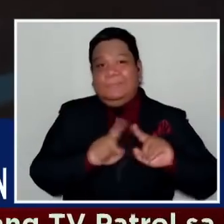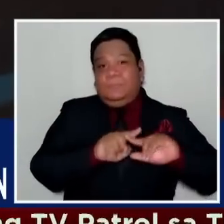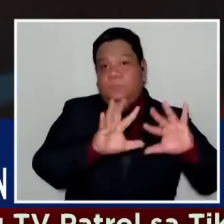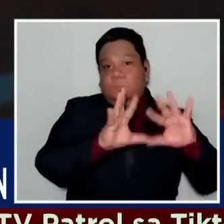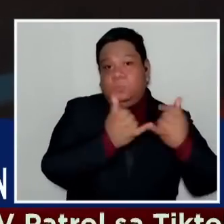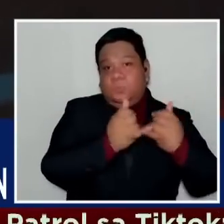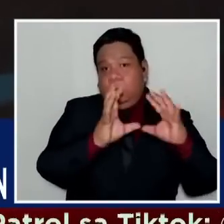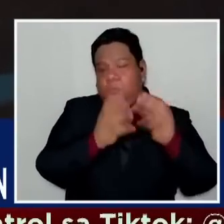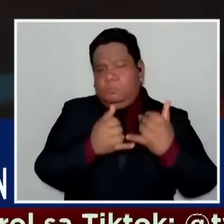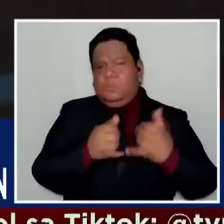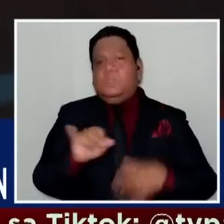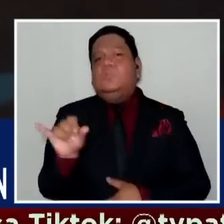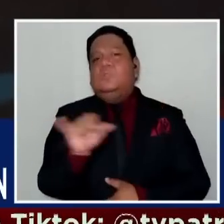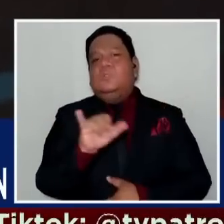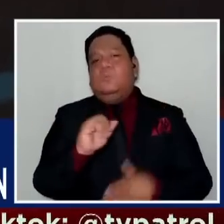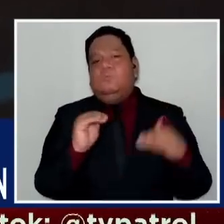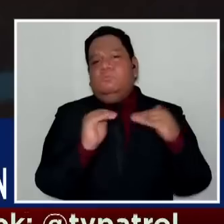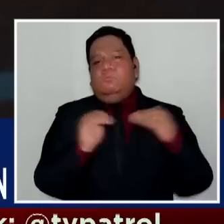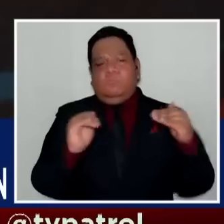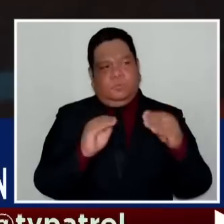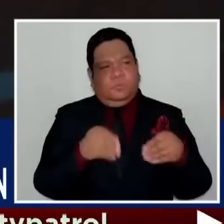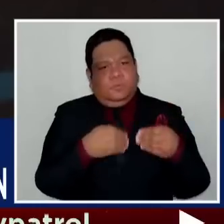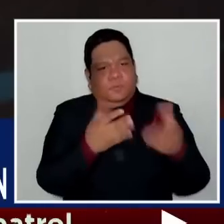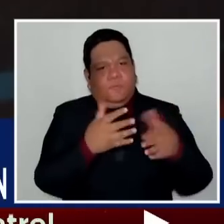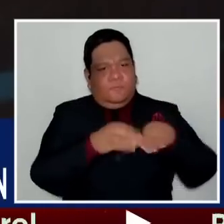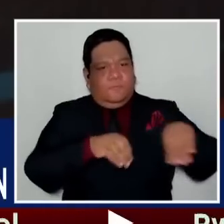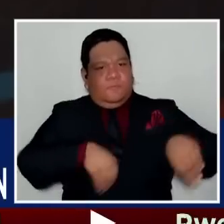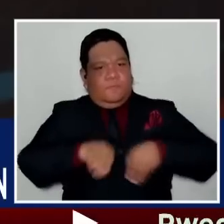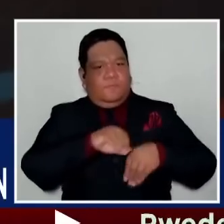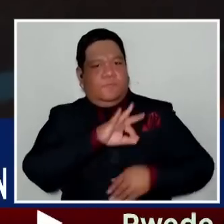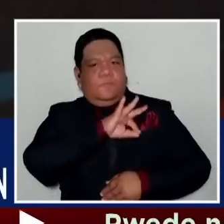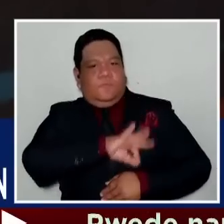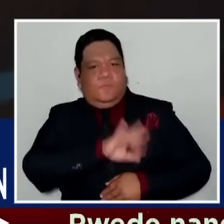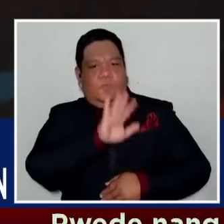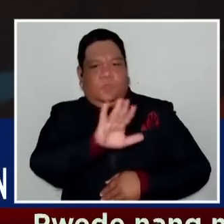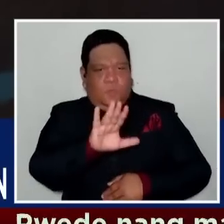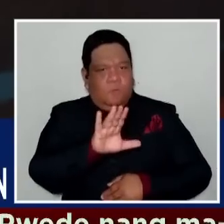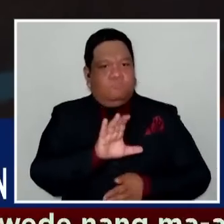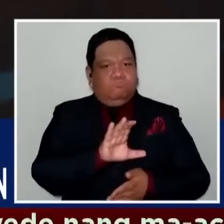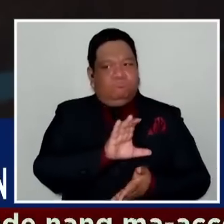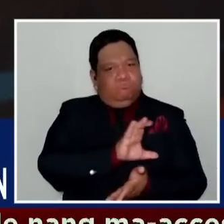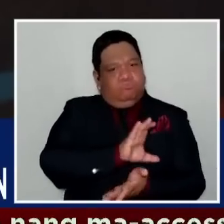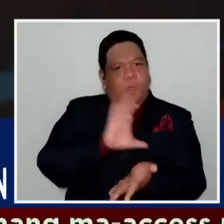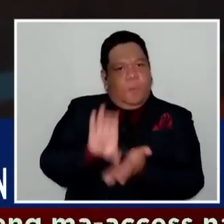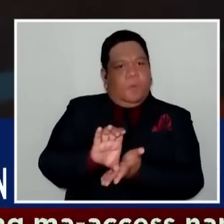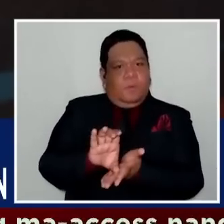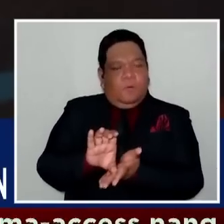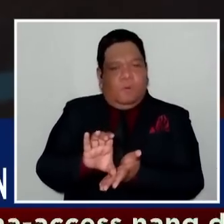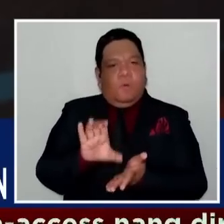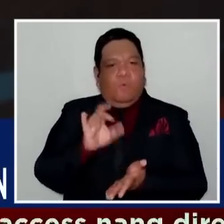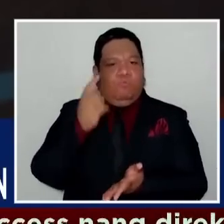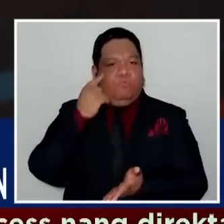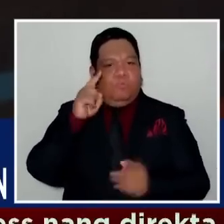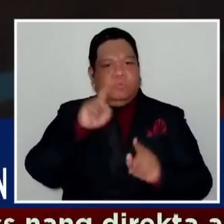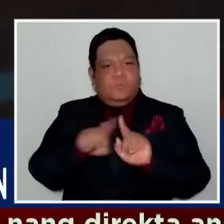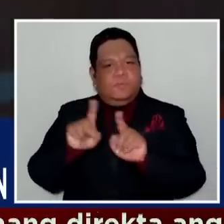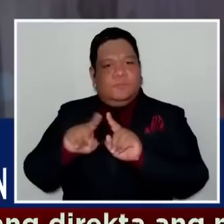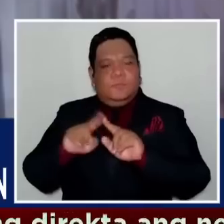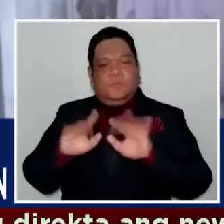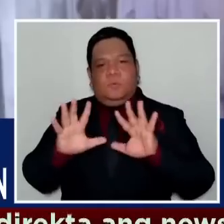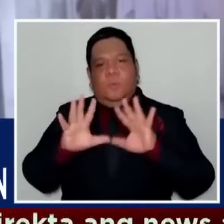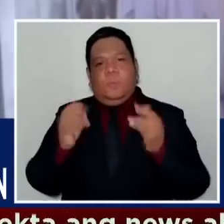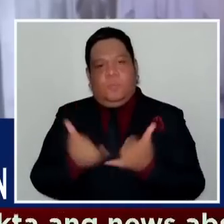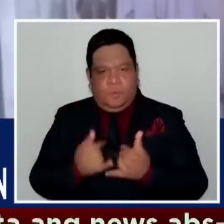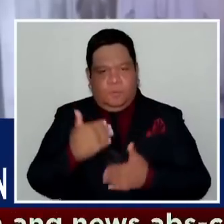entitled to a reasonable return of their investment dito sa mga kumpanya na kanilang